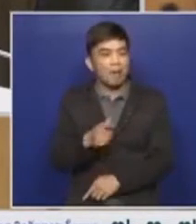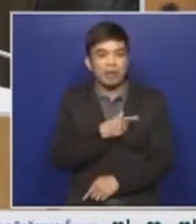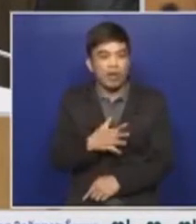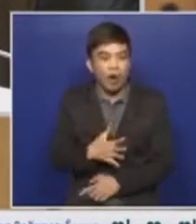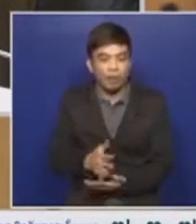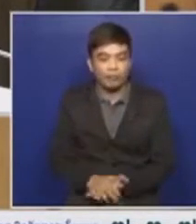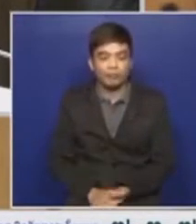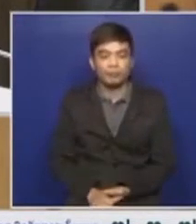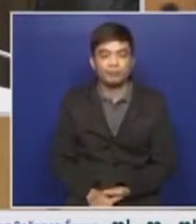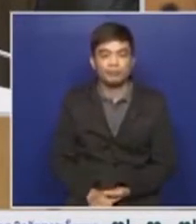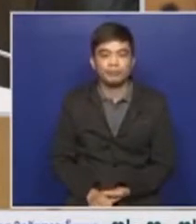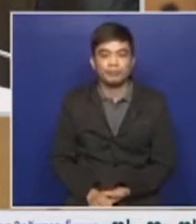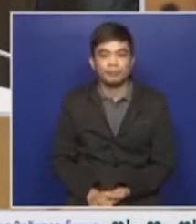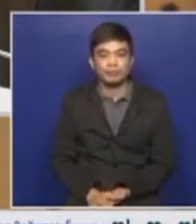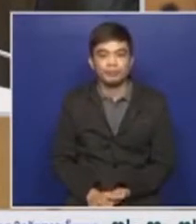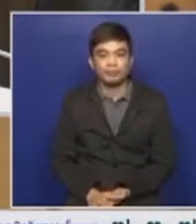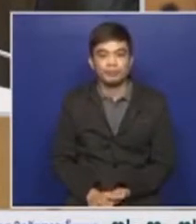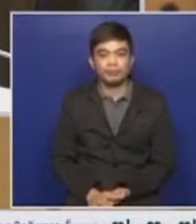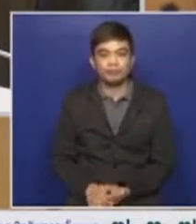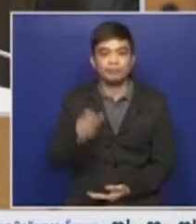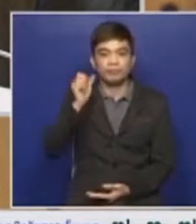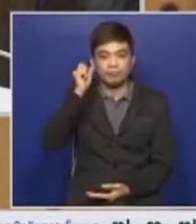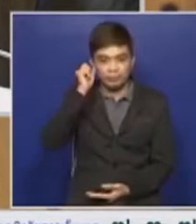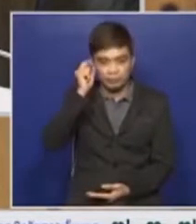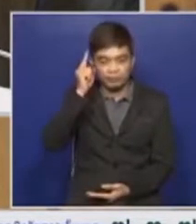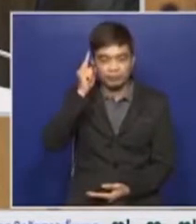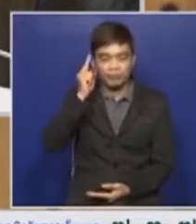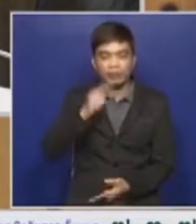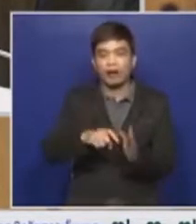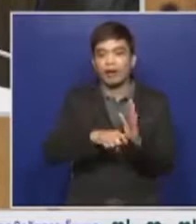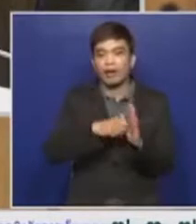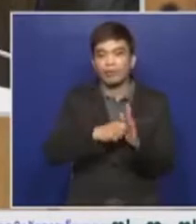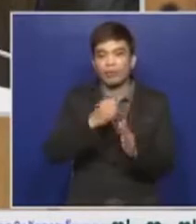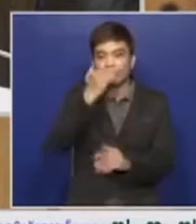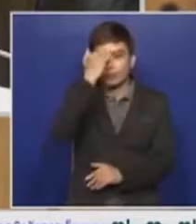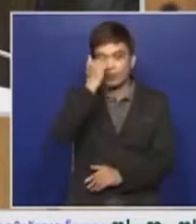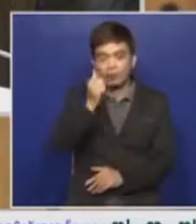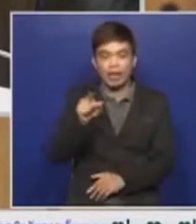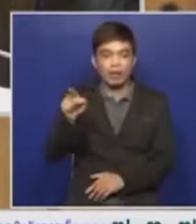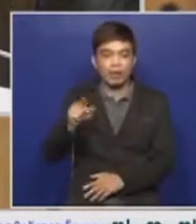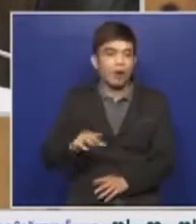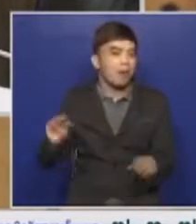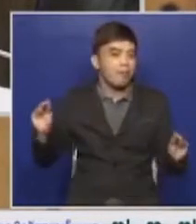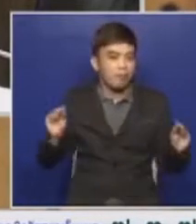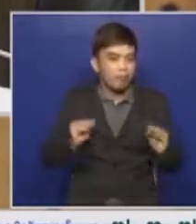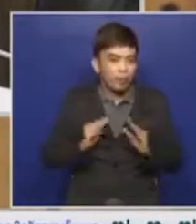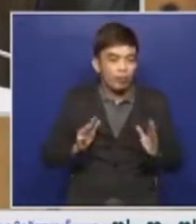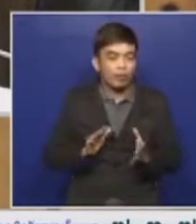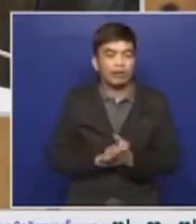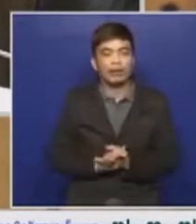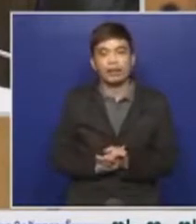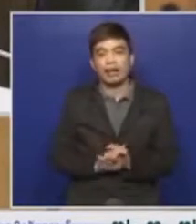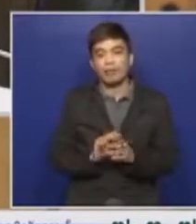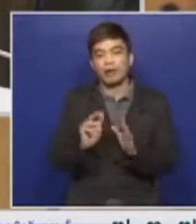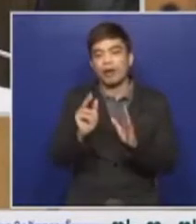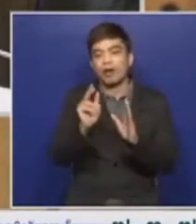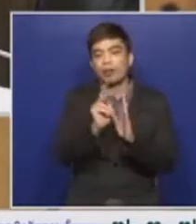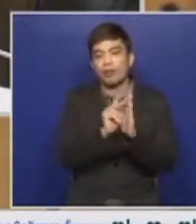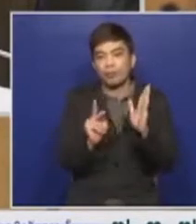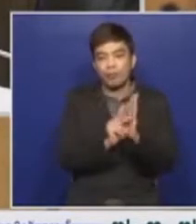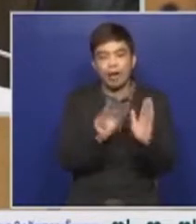ปรารถนาผมเข้าใจดีครับว่าเพราะเหตุใดท่านจึงไม่เห็นด้วยกับการยกเลิกรัฐธรรมนูญมาตรา